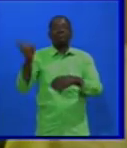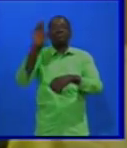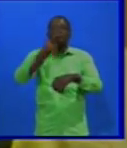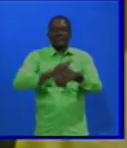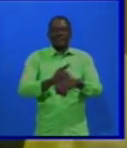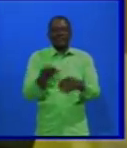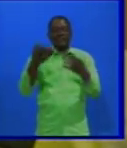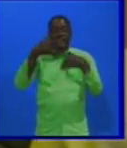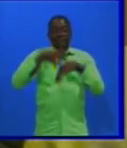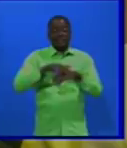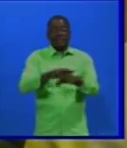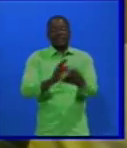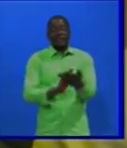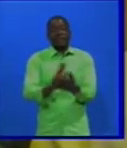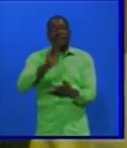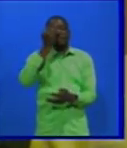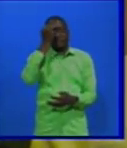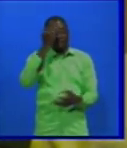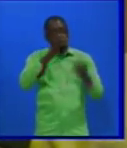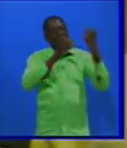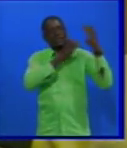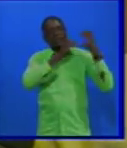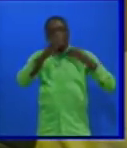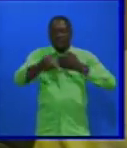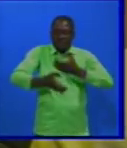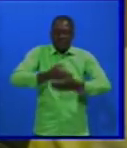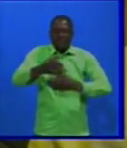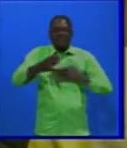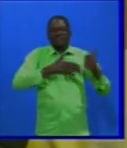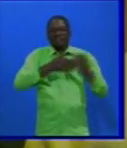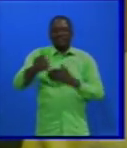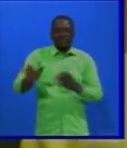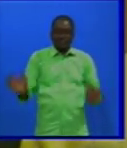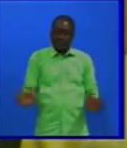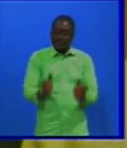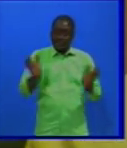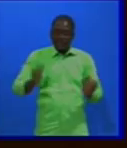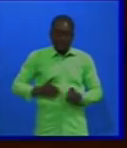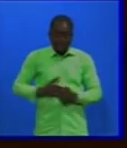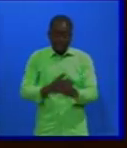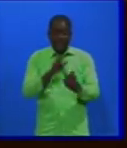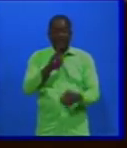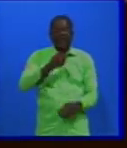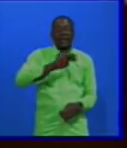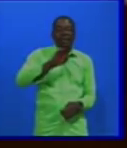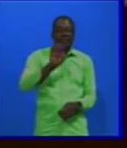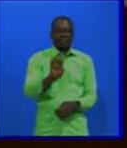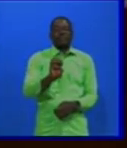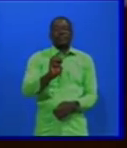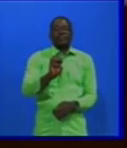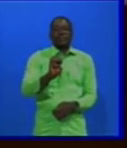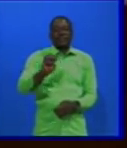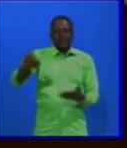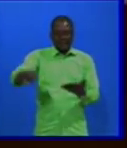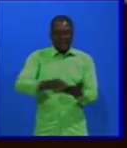introduits par le ministère en charge du commerce afin d'encourager l'accompagnement des PME. Et cette signature